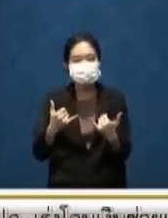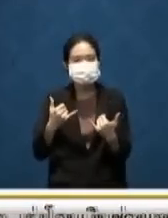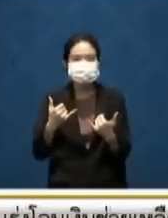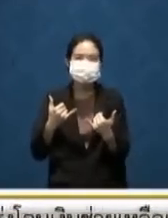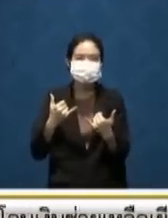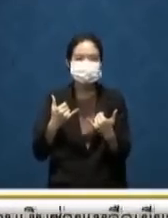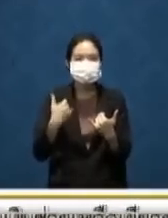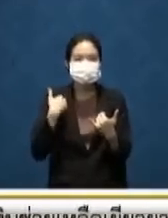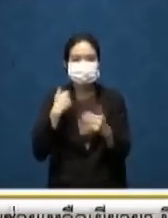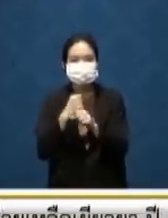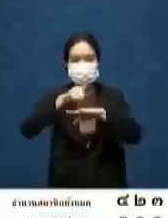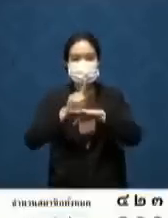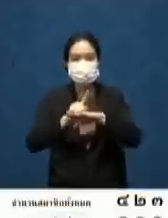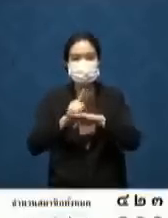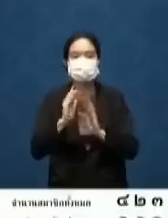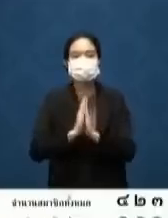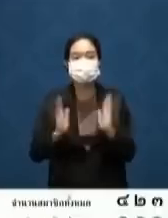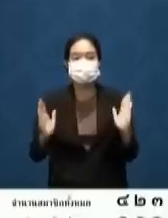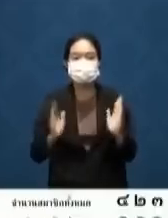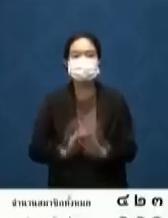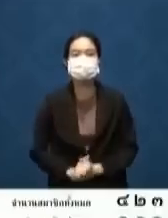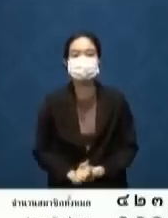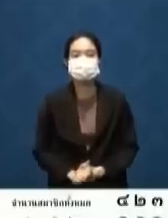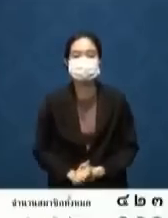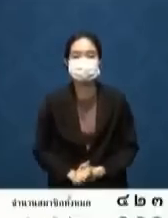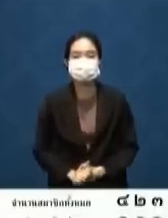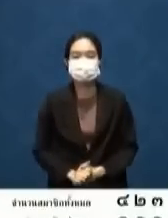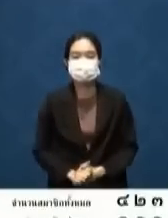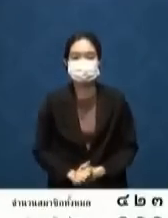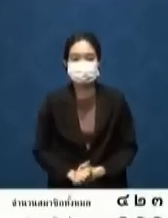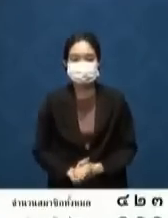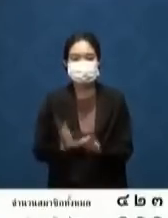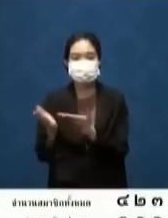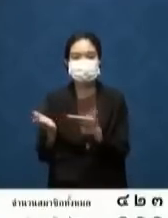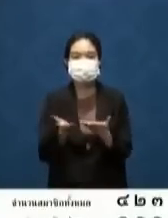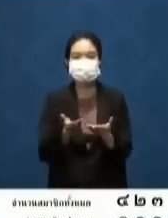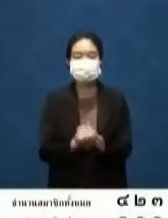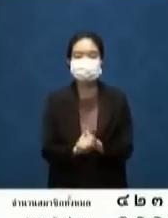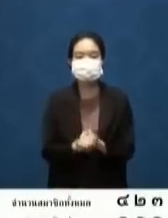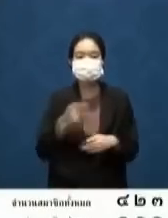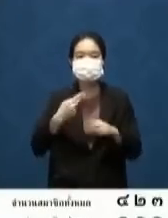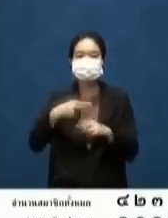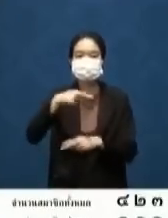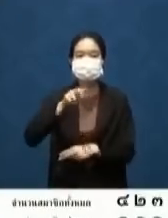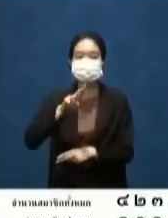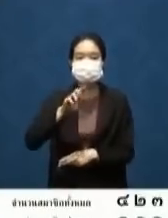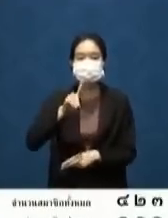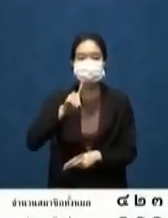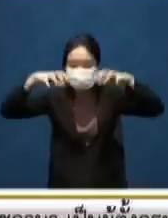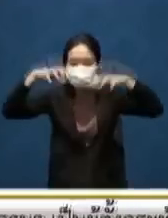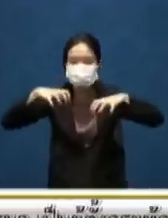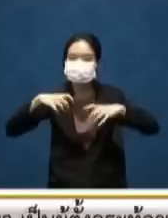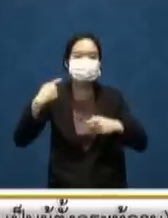แบบหนึ่งเพราะว่าไปเปลี่ยนระบบเลือกตั้งครับแปลว่าส.สที่ยังอยู่ในสภาที่ต้องเรียกว่าสภาตายสร้างอ่ะนะวันเนี้ย